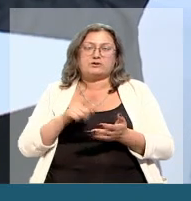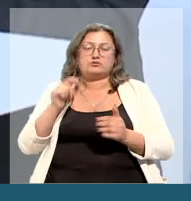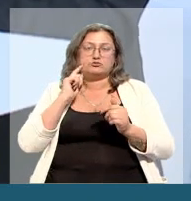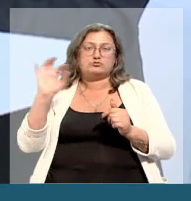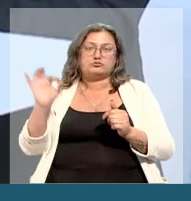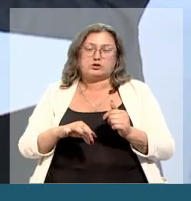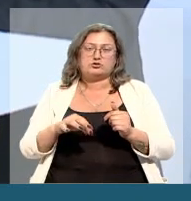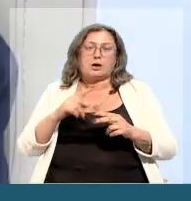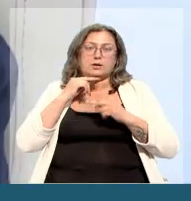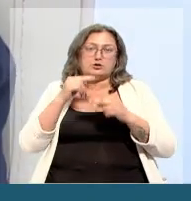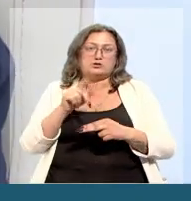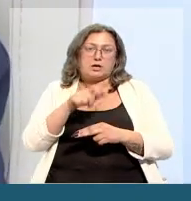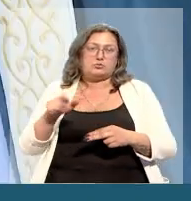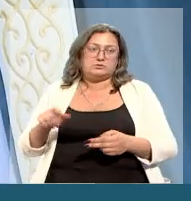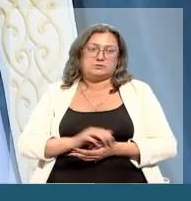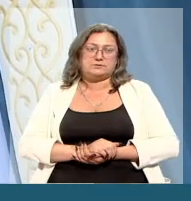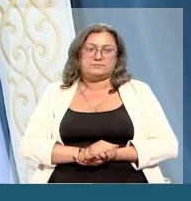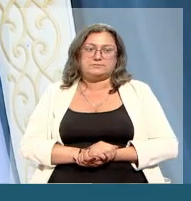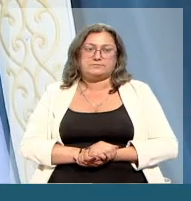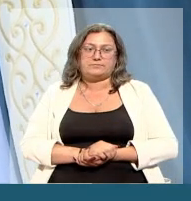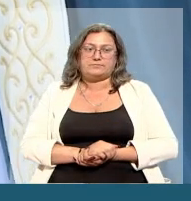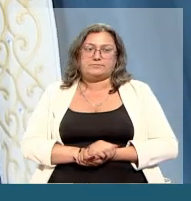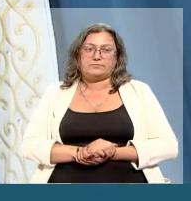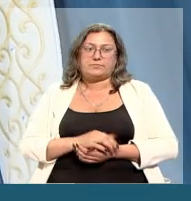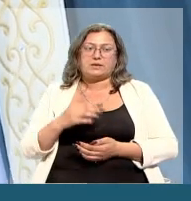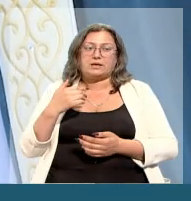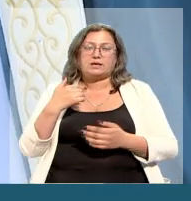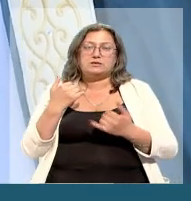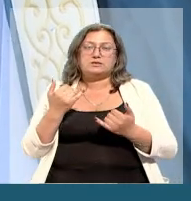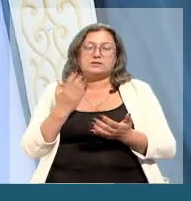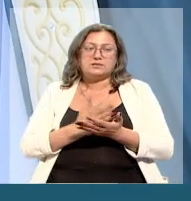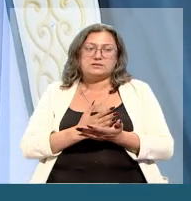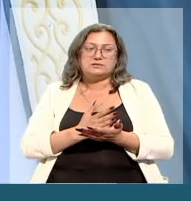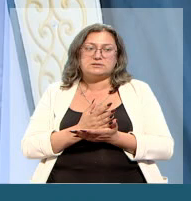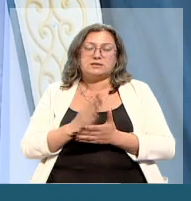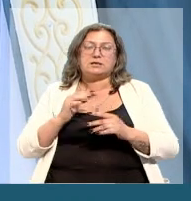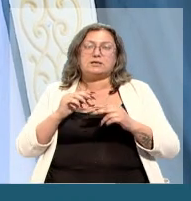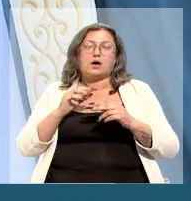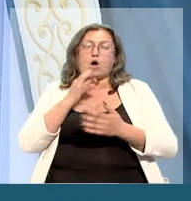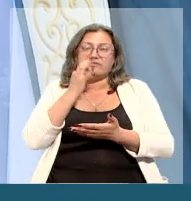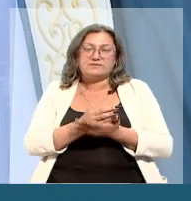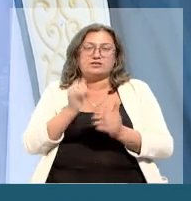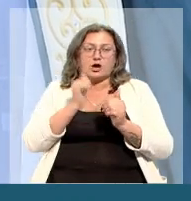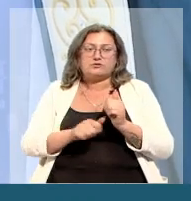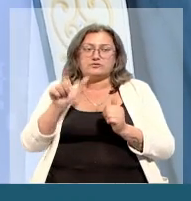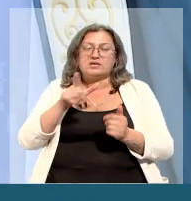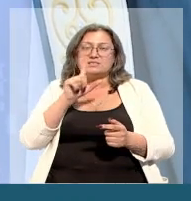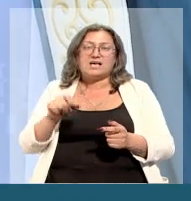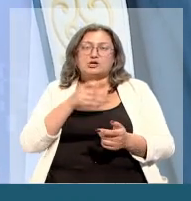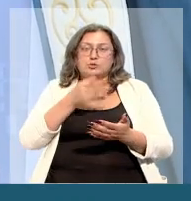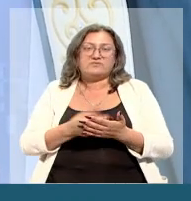чаще всего обращаются граждане. Есть сейчас программа скринингов, есть солидарная ответственность каждого человека за собственное